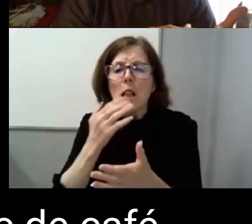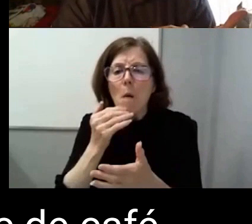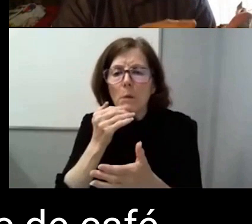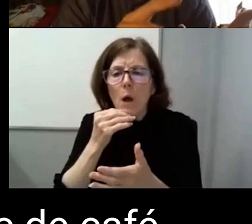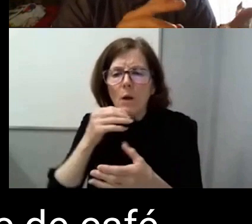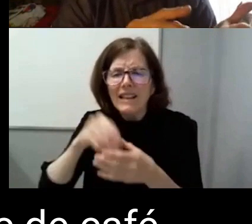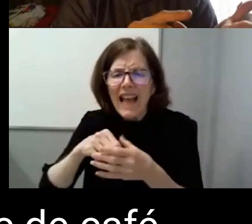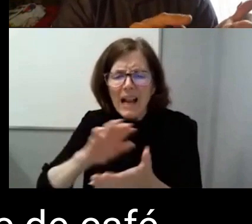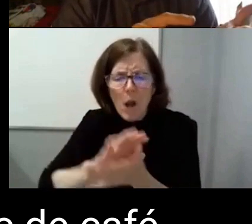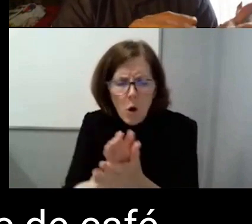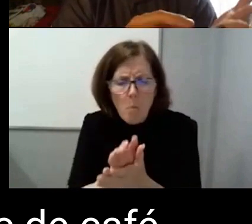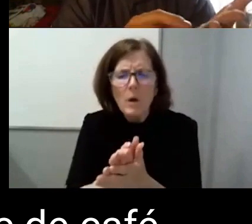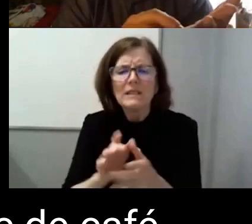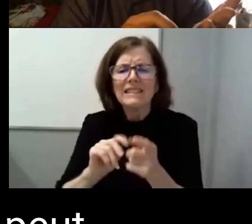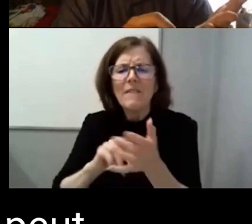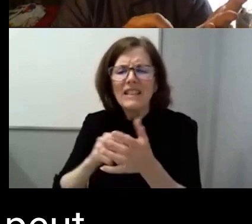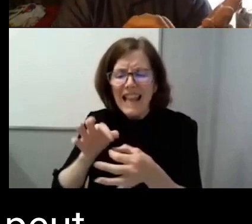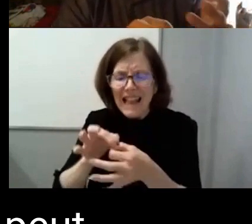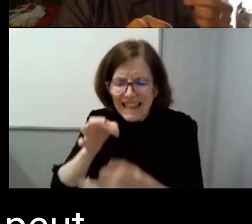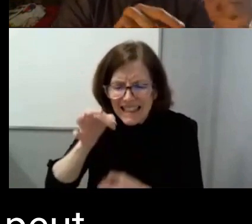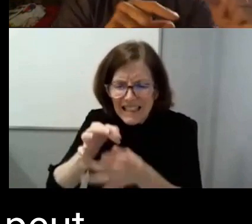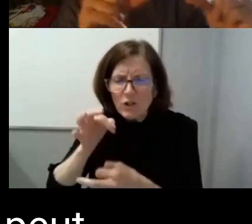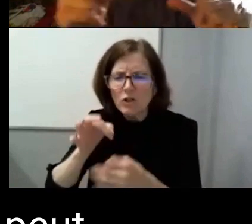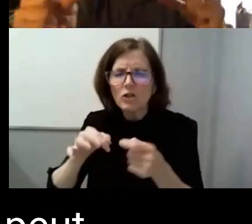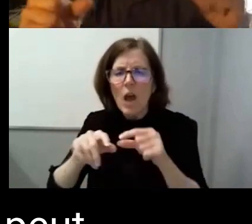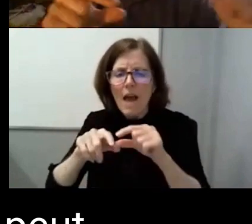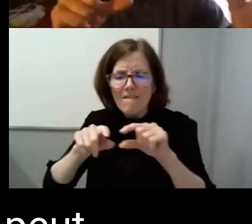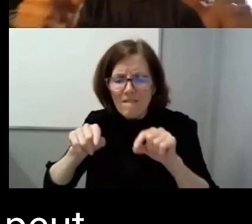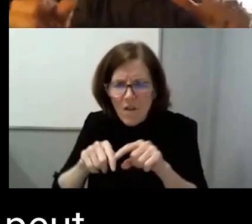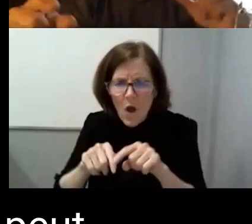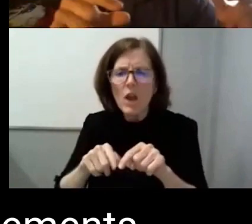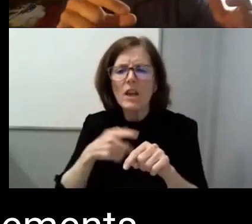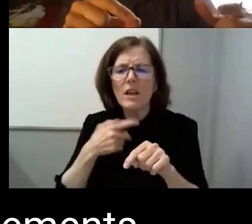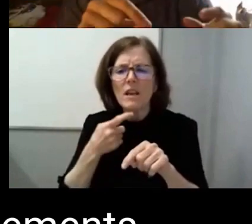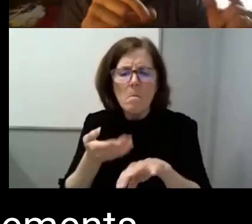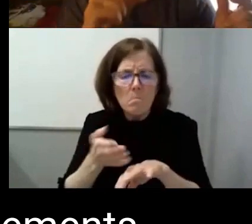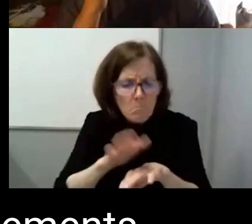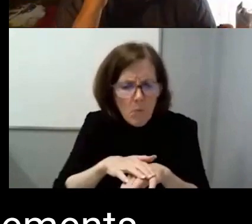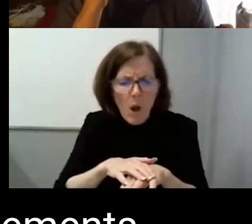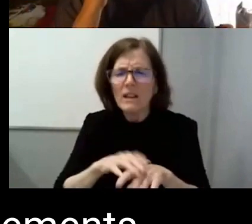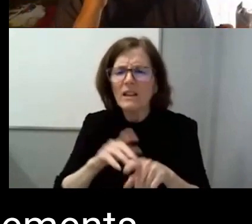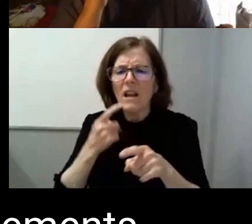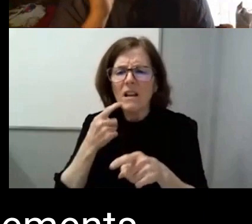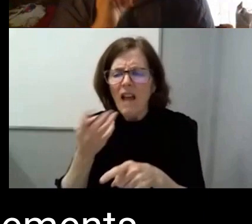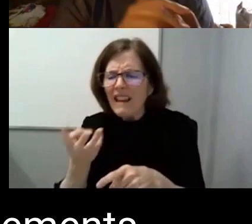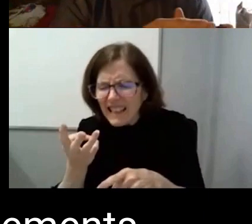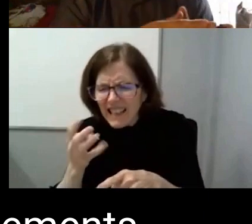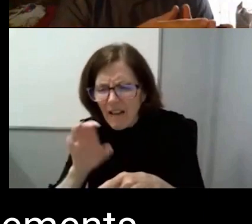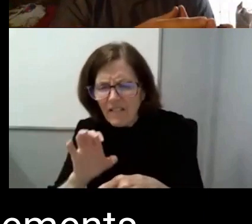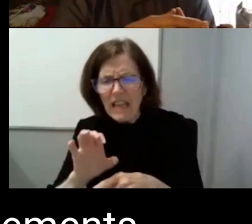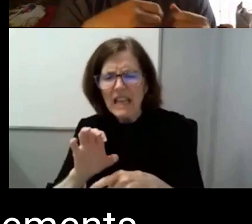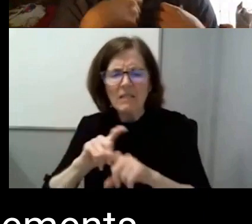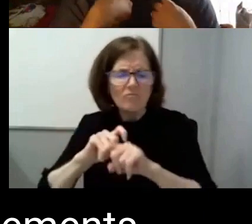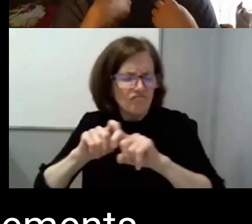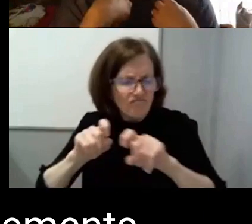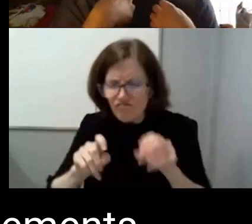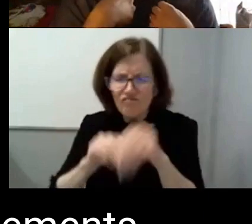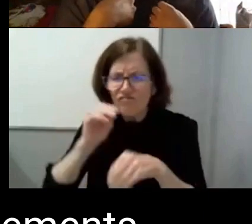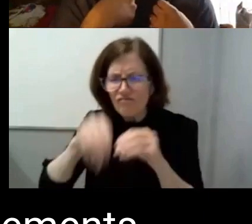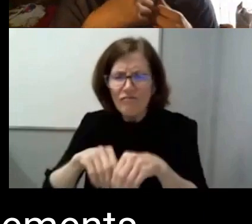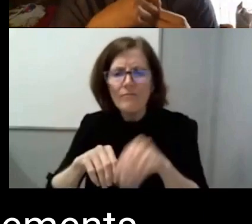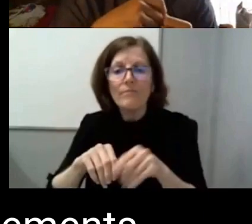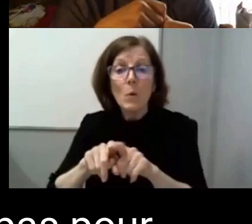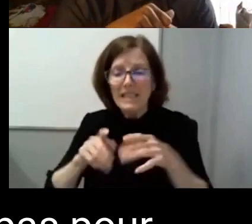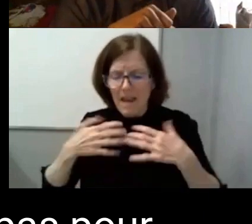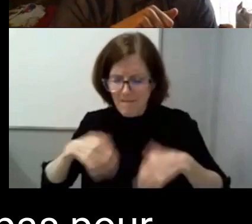branches, les feuilles mortes, le morc de café, les feuilles de thé, les noyaux qu'on peut retrouver à l'intérieur d'aliments, les